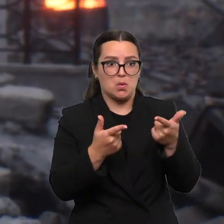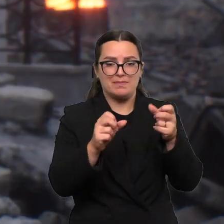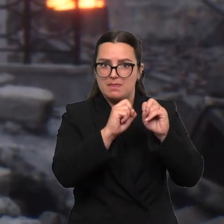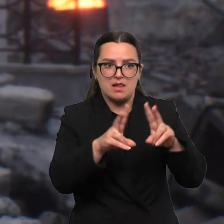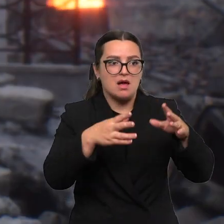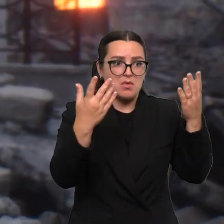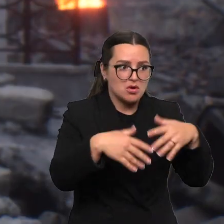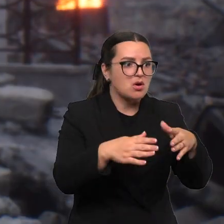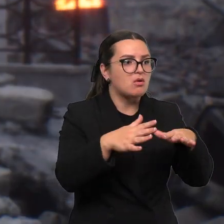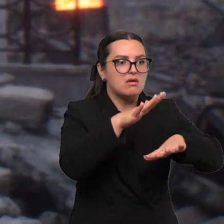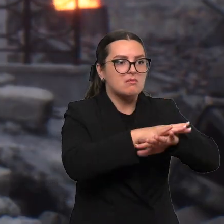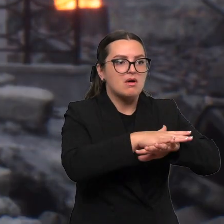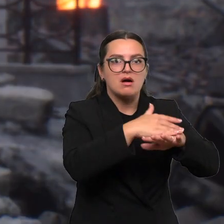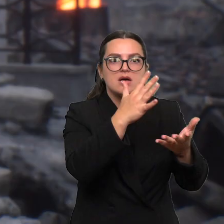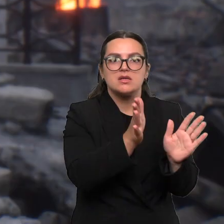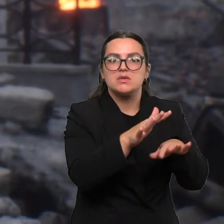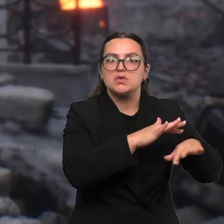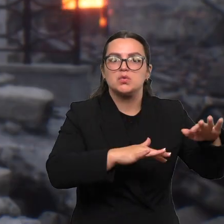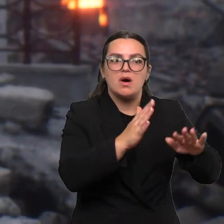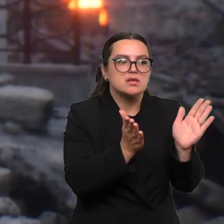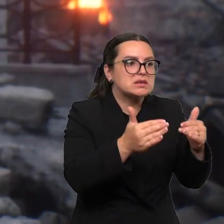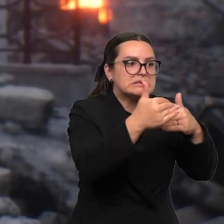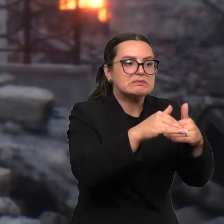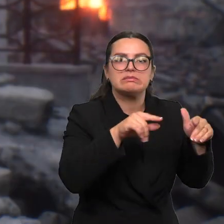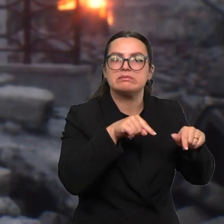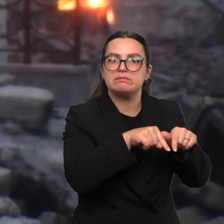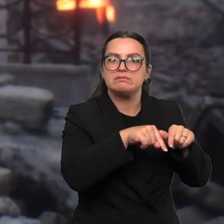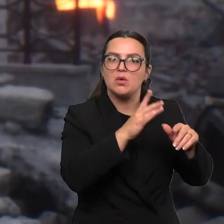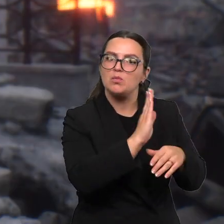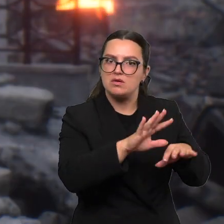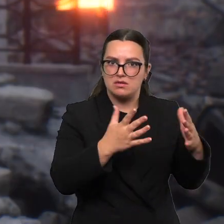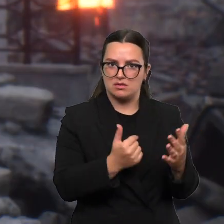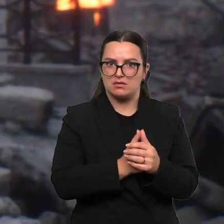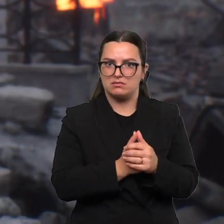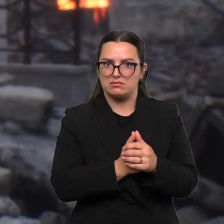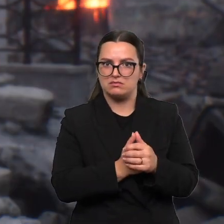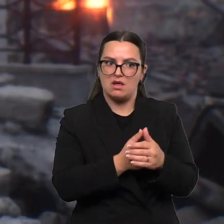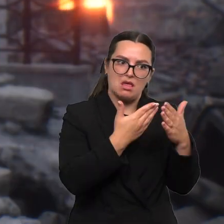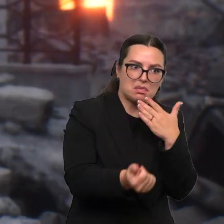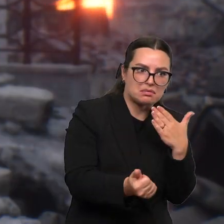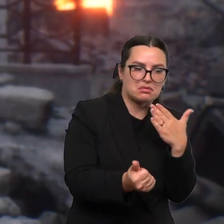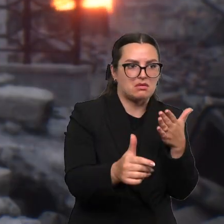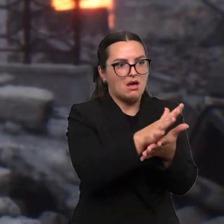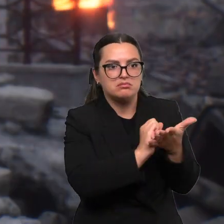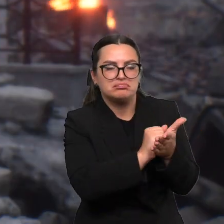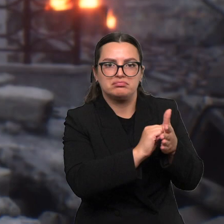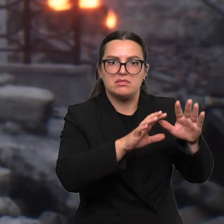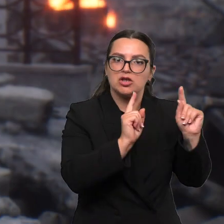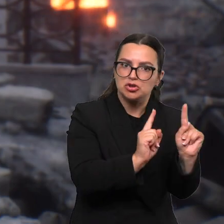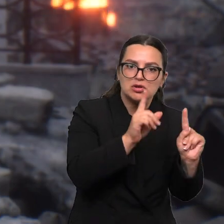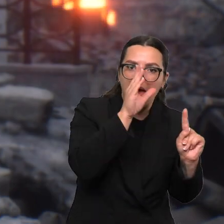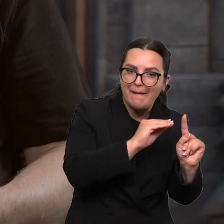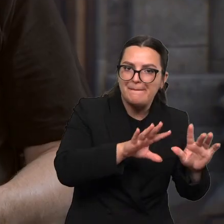tais pinigais ir su ta visa infrastruktūra bankinė daugmaž vyktų, koks yra jos